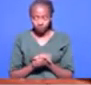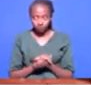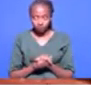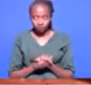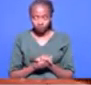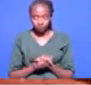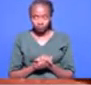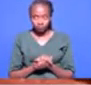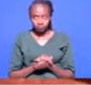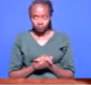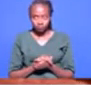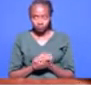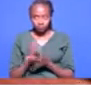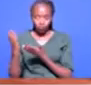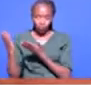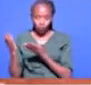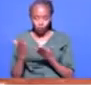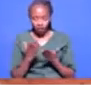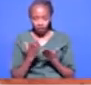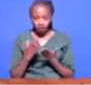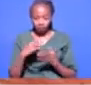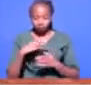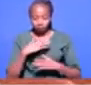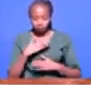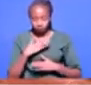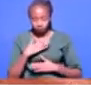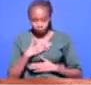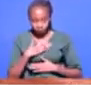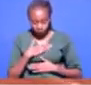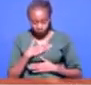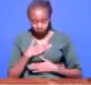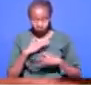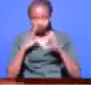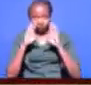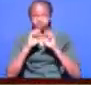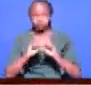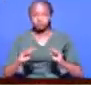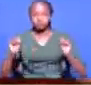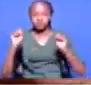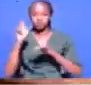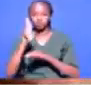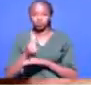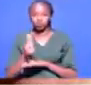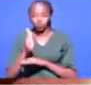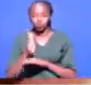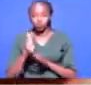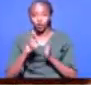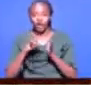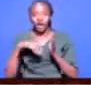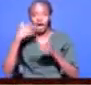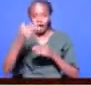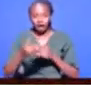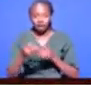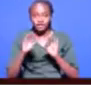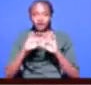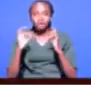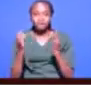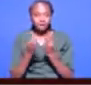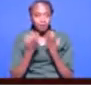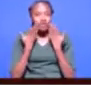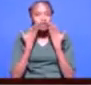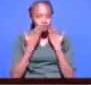mwalike Mheshimiwa Uhuru Kenyatta Rais wa Jamhuri ya Kenya baada ya familia kumaliza